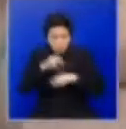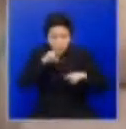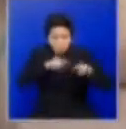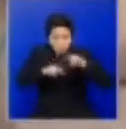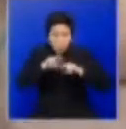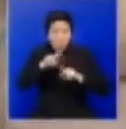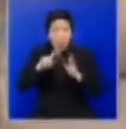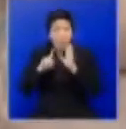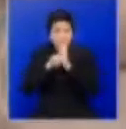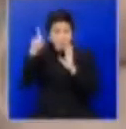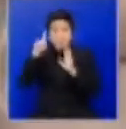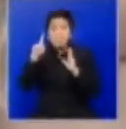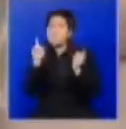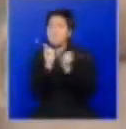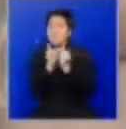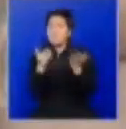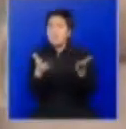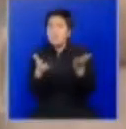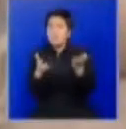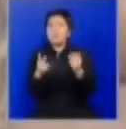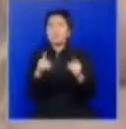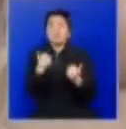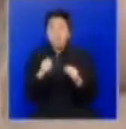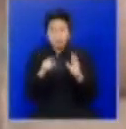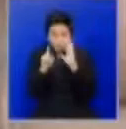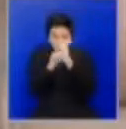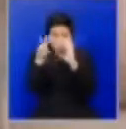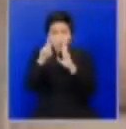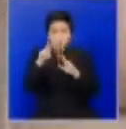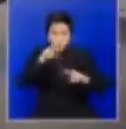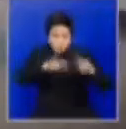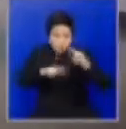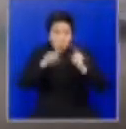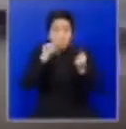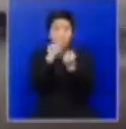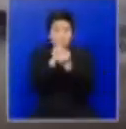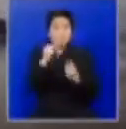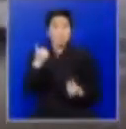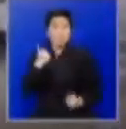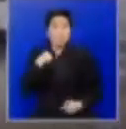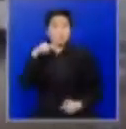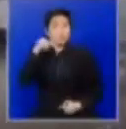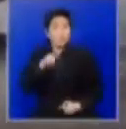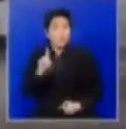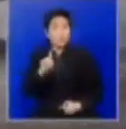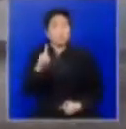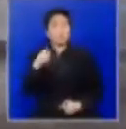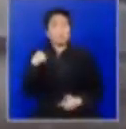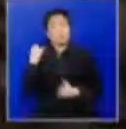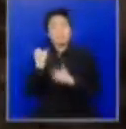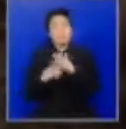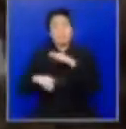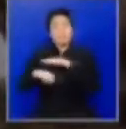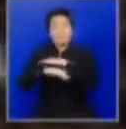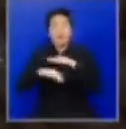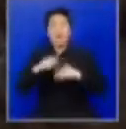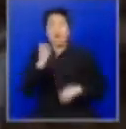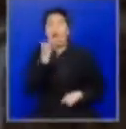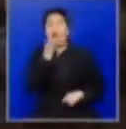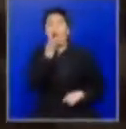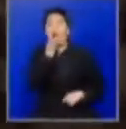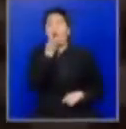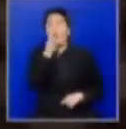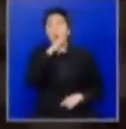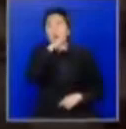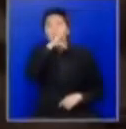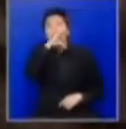นะครับรอบแรกก็ไม่เจออะไรนะครับแต่ว่าตรวจอีกรอบหนึ่งก็ปรากฏว่าพบความผิดปกตินะครับพบข้าว